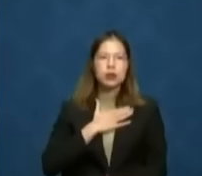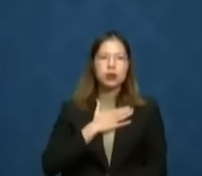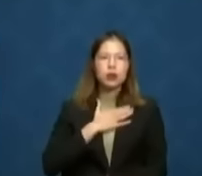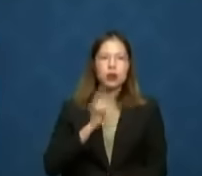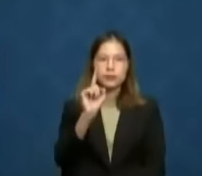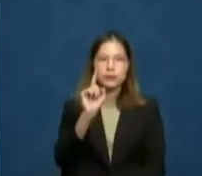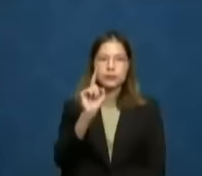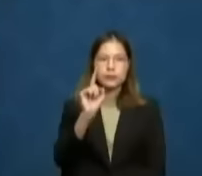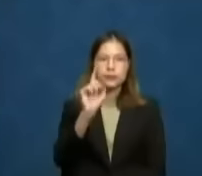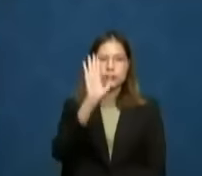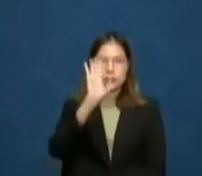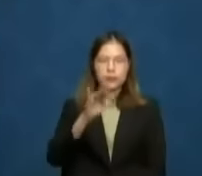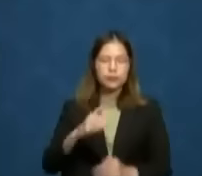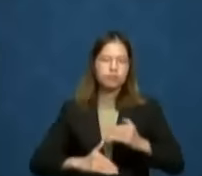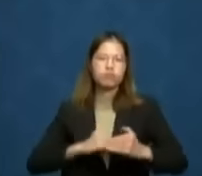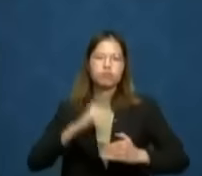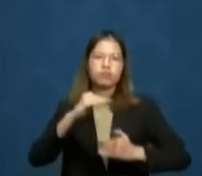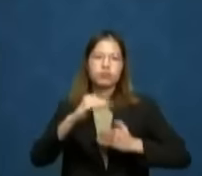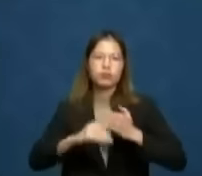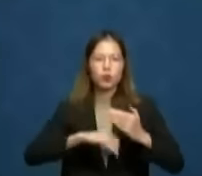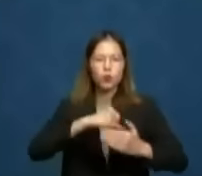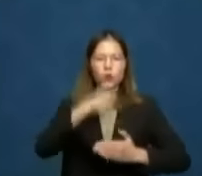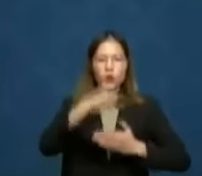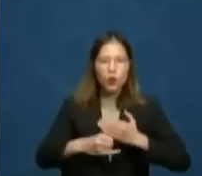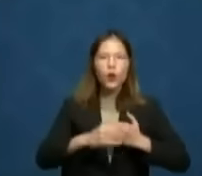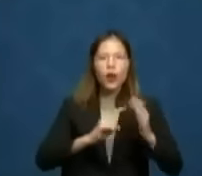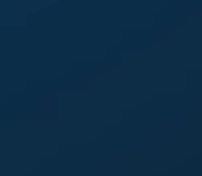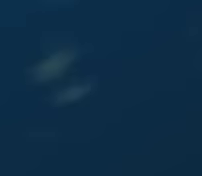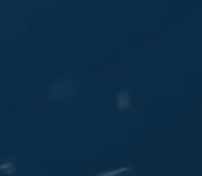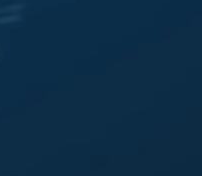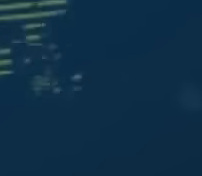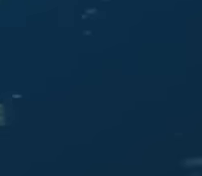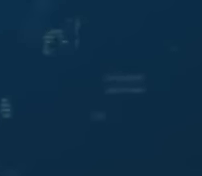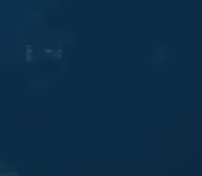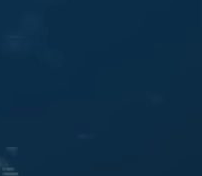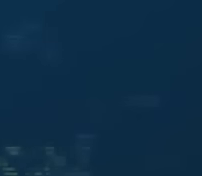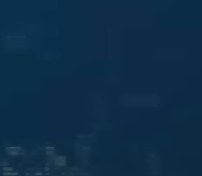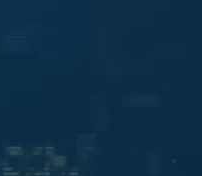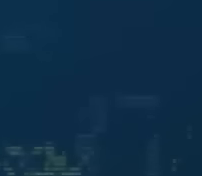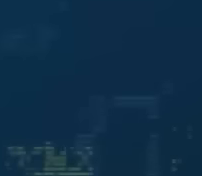ะอันนี้คือนโยบายที่รัฐมนตรีแรงงานชี้แจงต่อสภาวันนี้